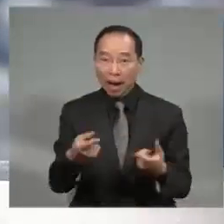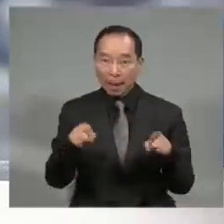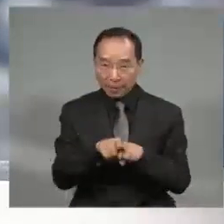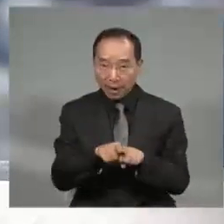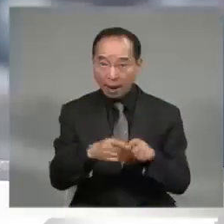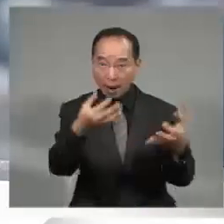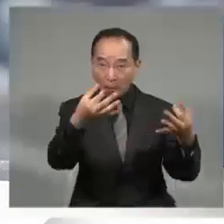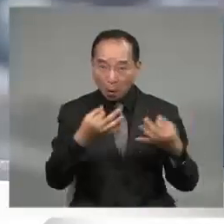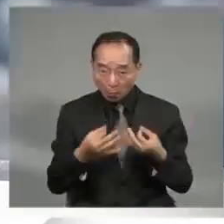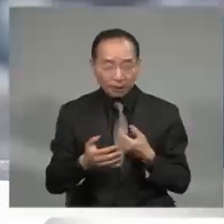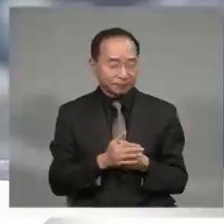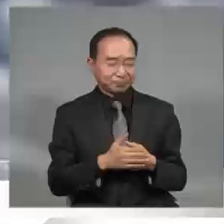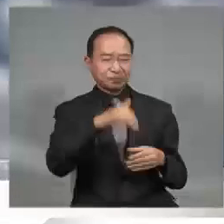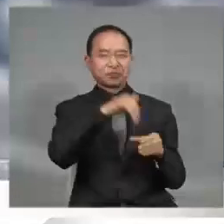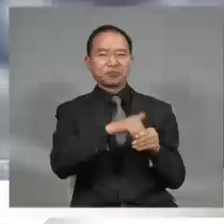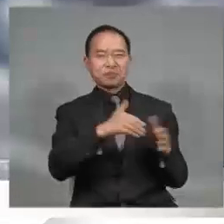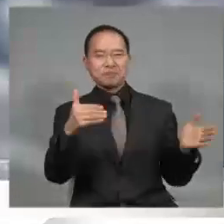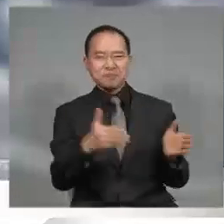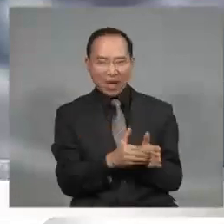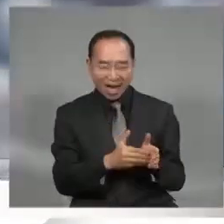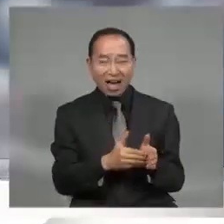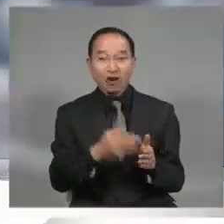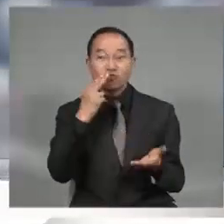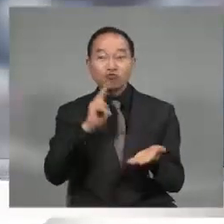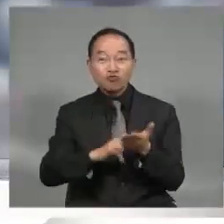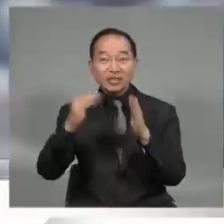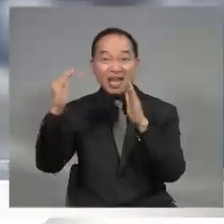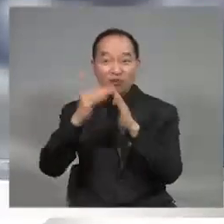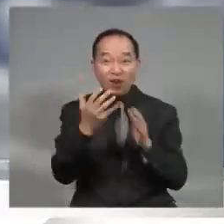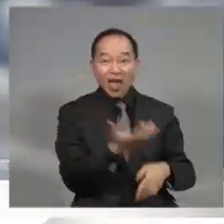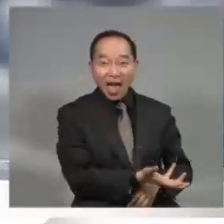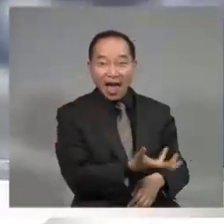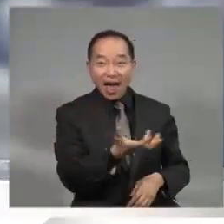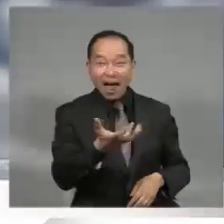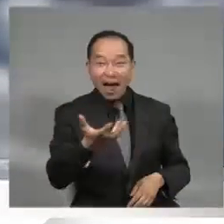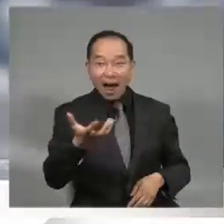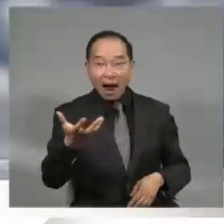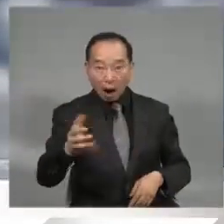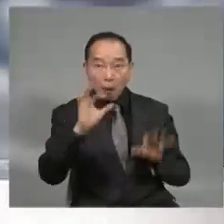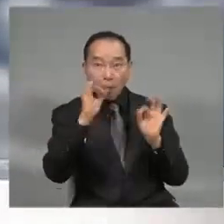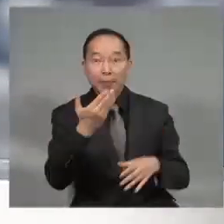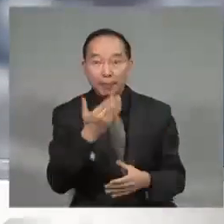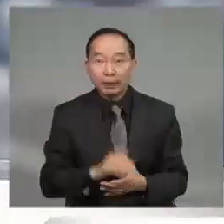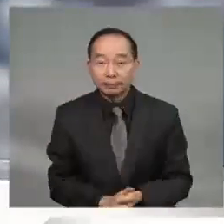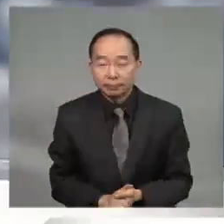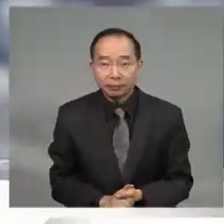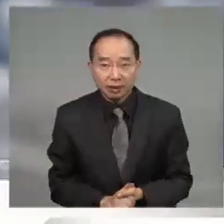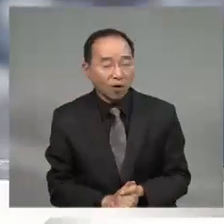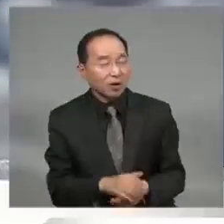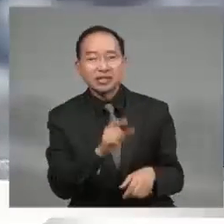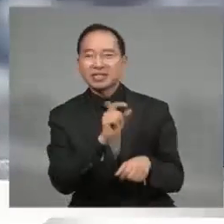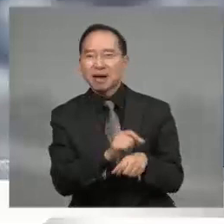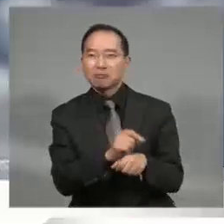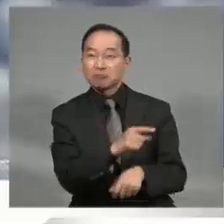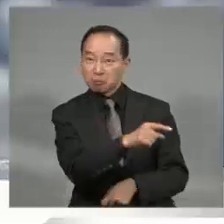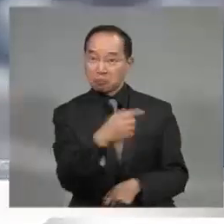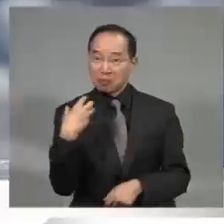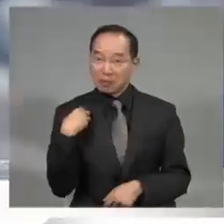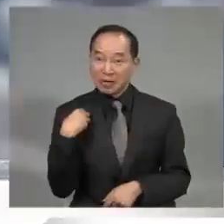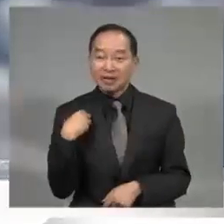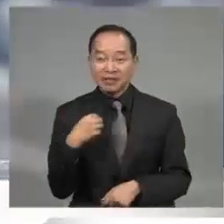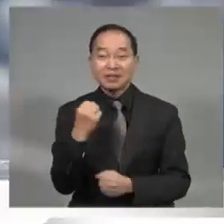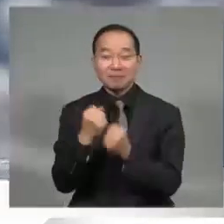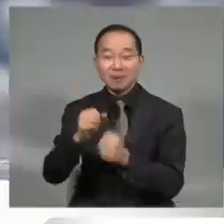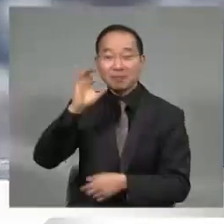차량까지도 저희가 네. 생생하게 전달을 잠시 후에 해드리도록 하겠습니다. 얘기를 우리 사모관님 얘기를 쭉 들어보니까 확실히 더욱 공정한 선거를 위해서